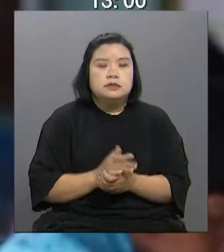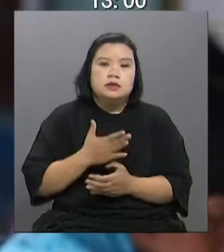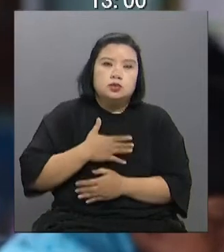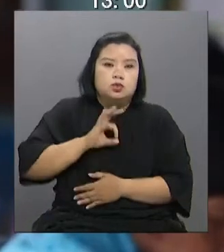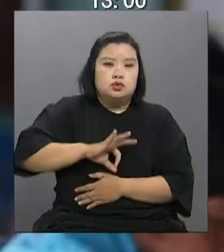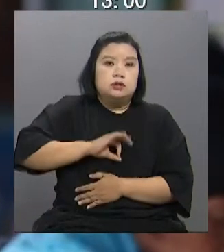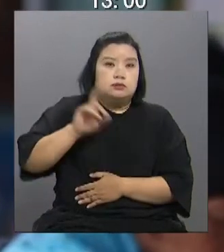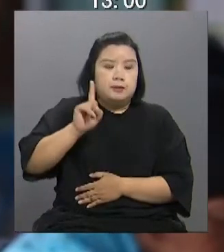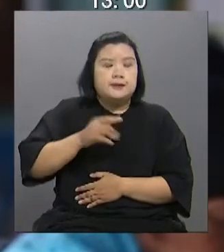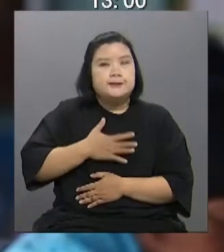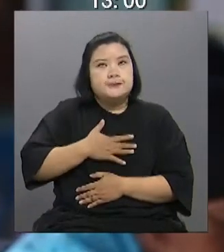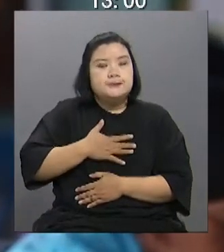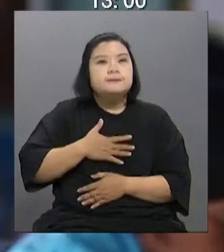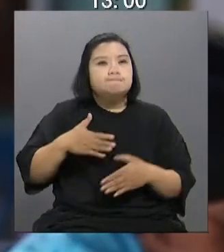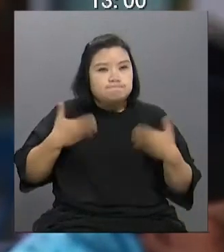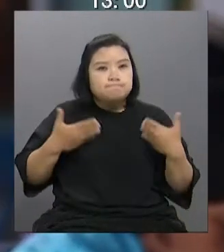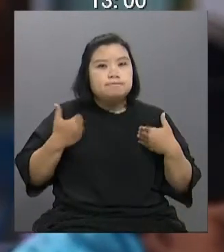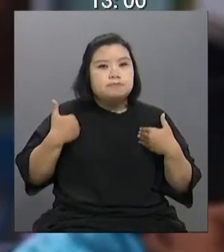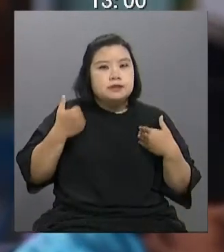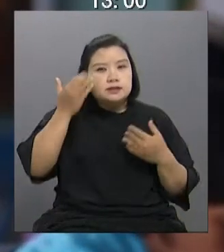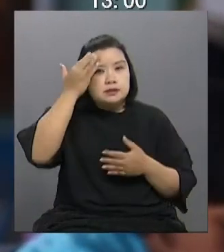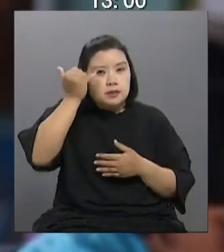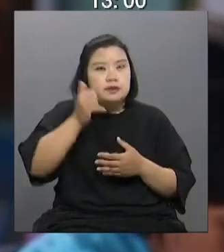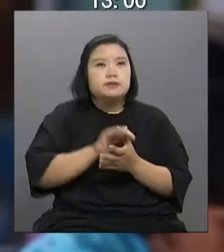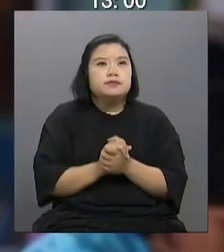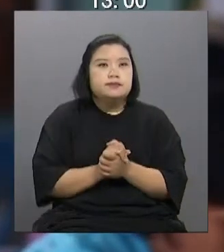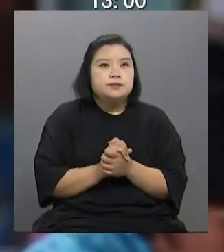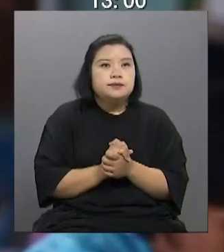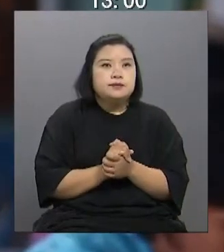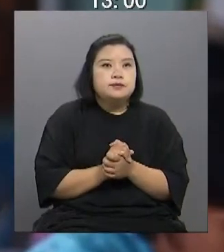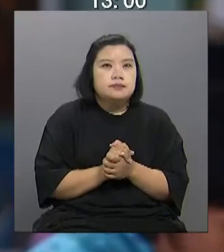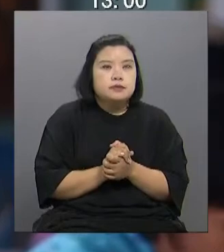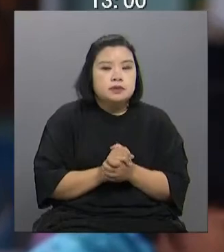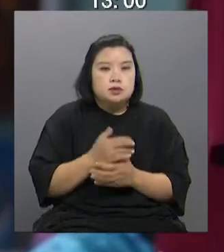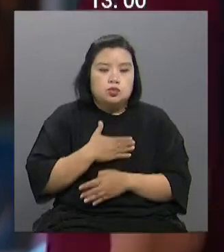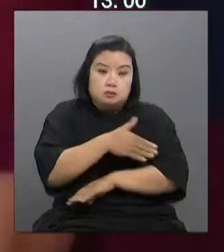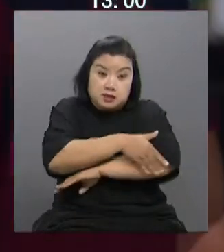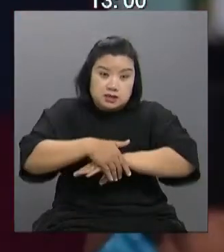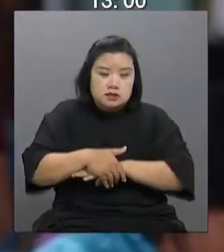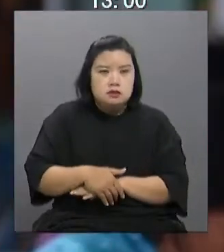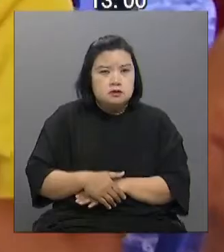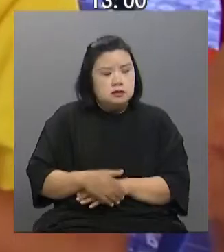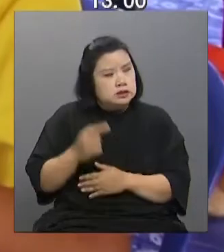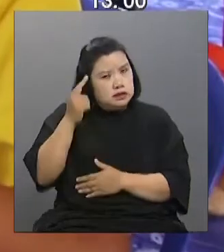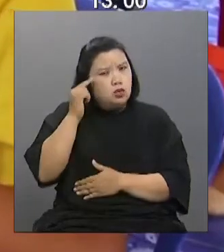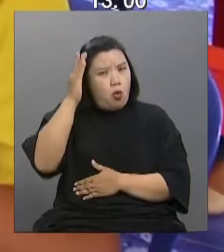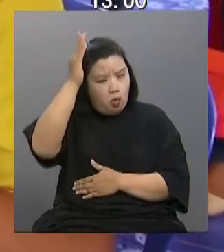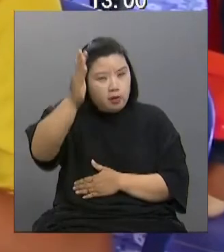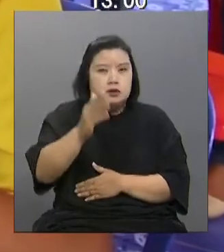ดีใจกับที่ว่าเราได้รู้จักถ้าเราทำแบบนี้ตั้งนานก็คงจะมีเรื่องเงินเก็บ